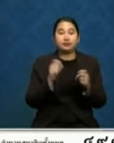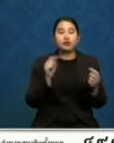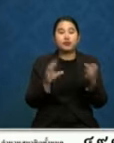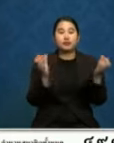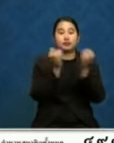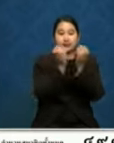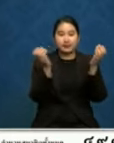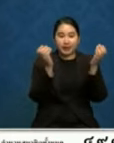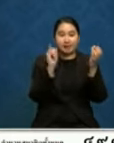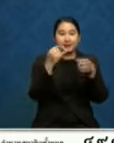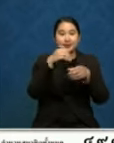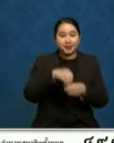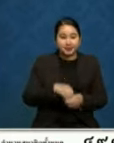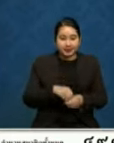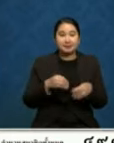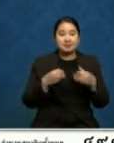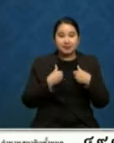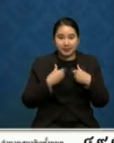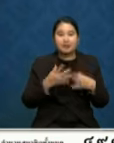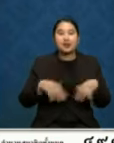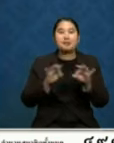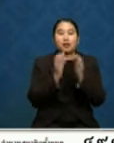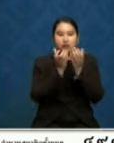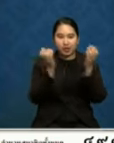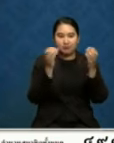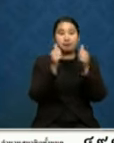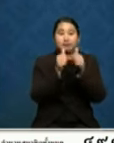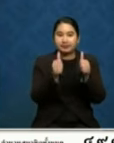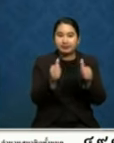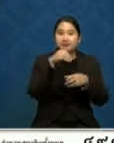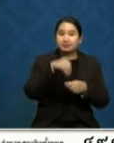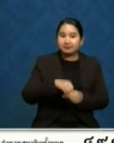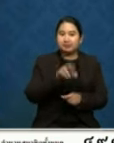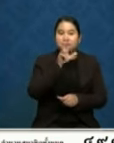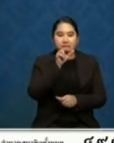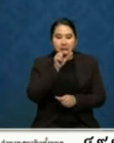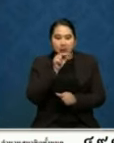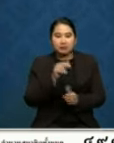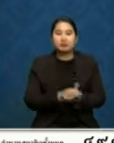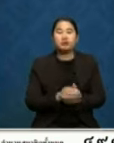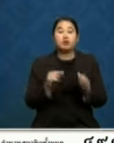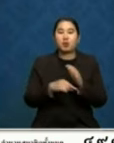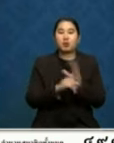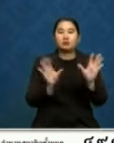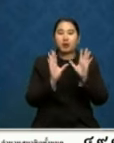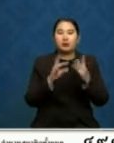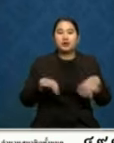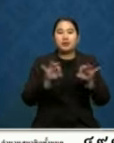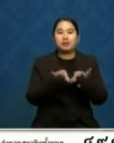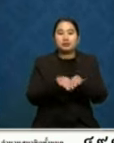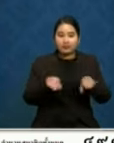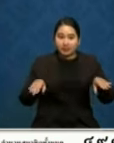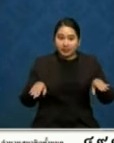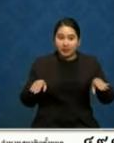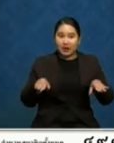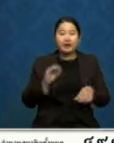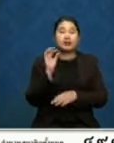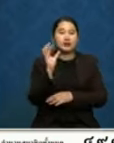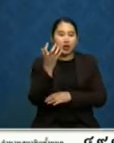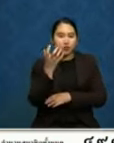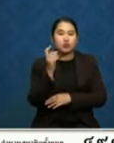บาลนะครับฉะนั้นเราจะต้องมีธรรมาภิบาลที่ดีโปร่งใสรับได้ในมาตรฐานสากลตั้งแ